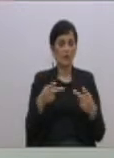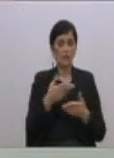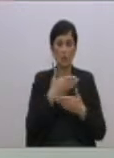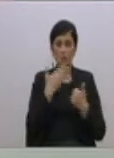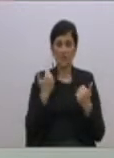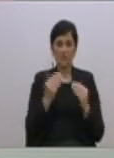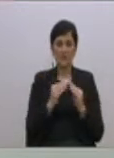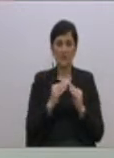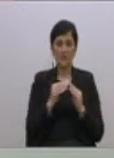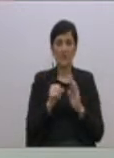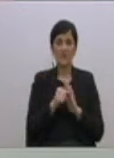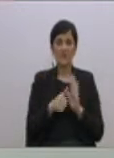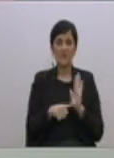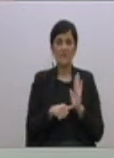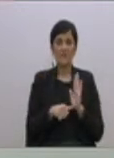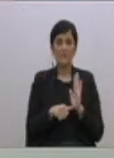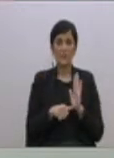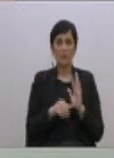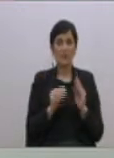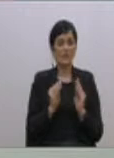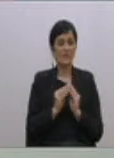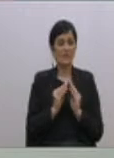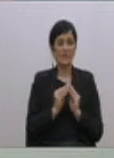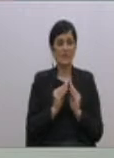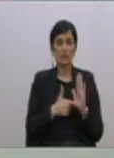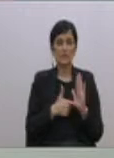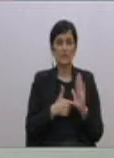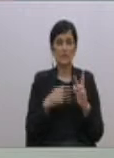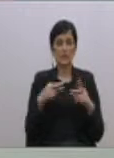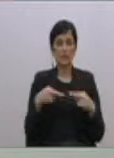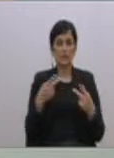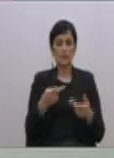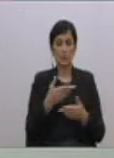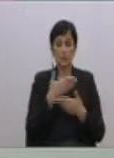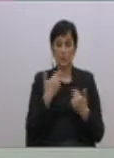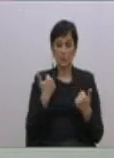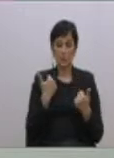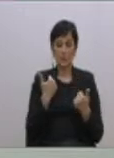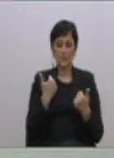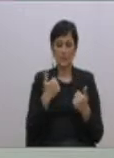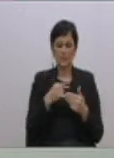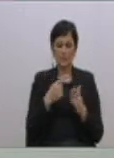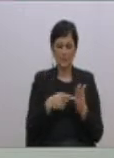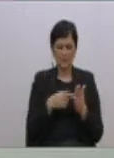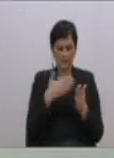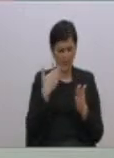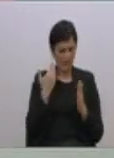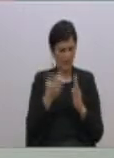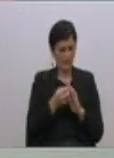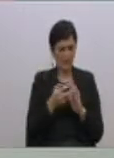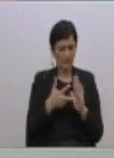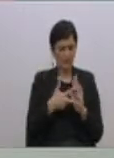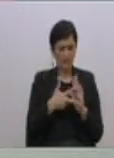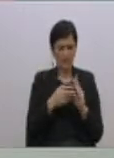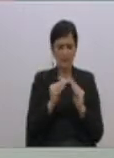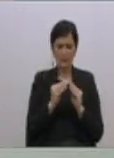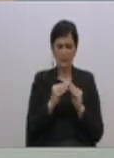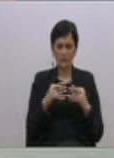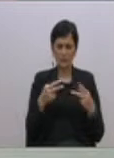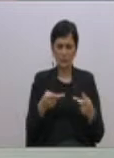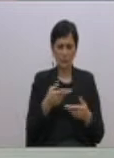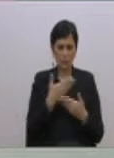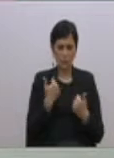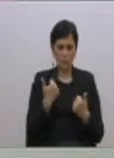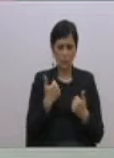წარმოდგენილი. მე-16. უცვლელ რედაქციით არის წარმოდგენილი. რედაქციით არის წარმოდგენილი. კითხვები არ არის? მე-18. უცვლელ რედაქციით არის